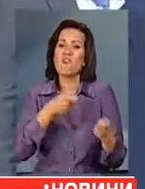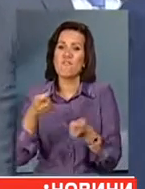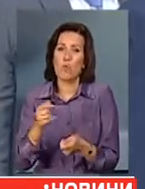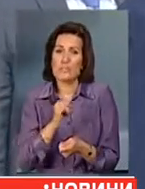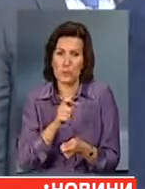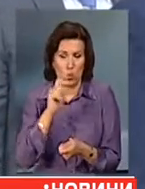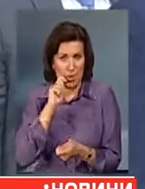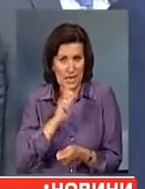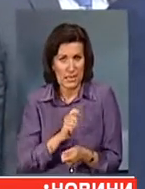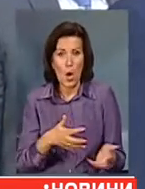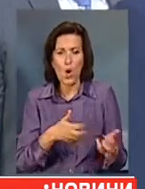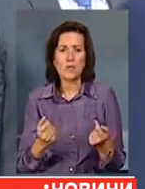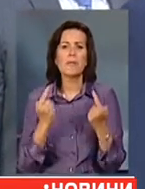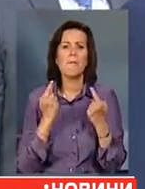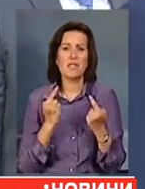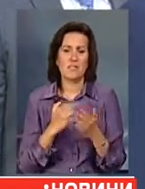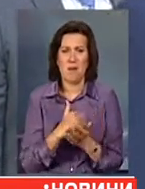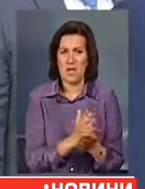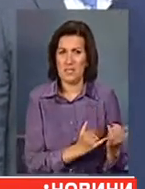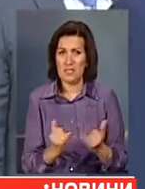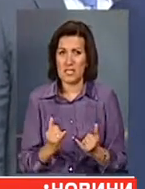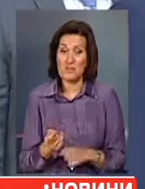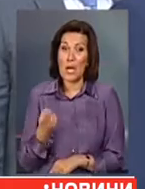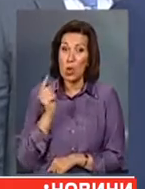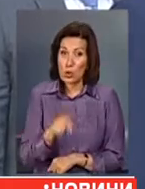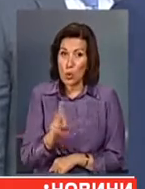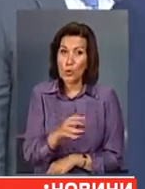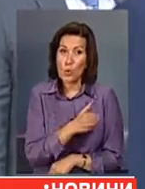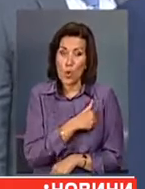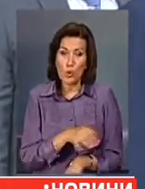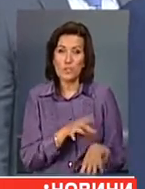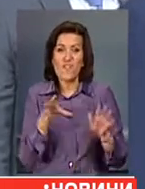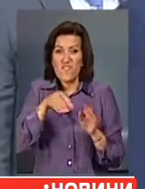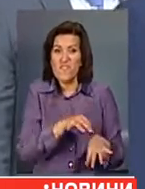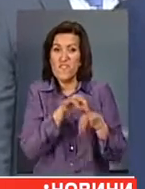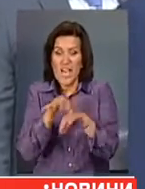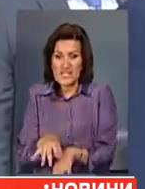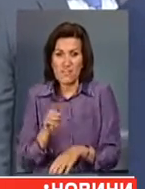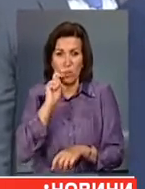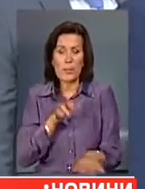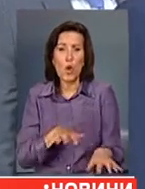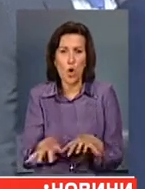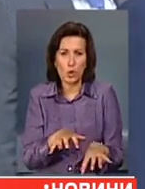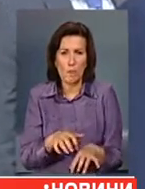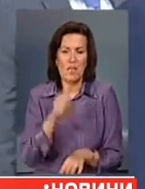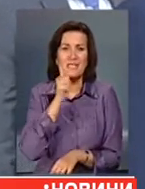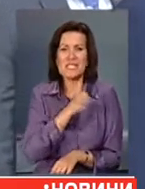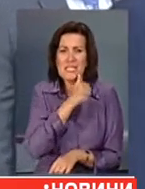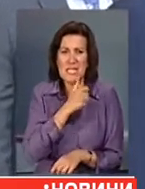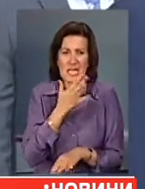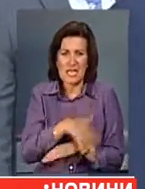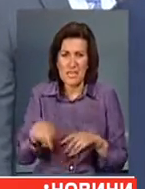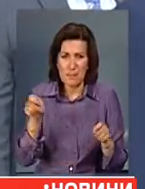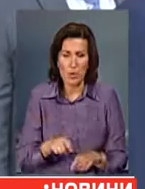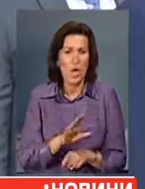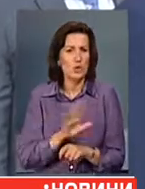України, отримали максимальний сервіс. Але той, хто хоче ввести в Україну контрабанду, сірий імпорт, те,